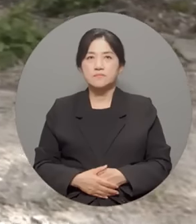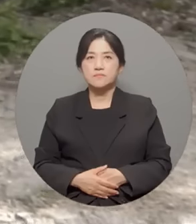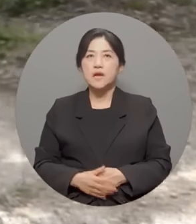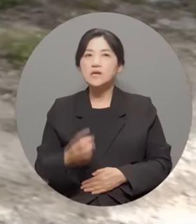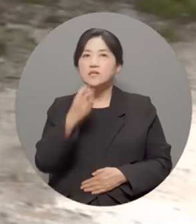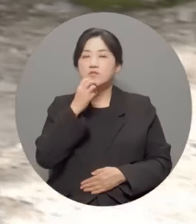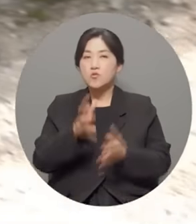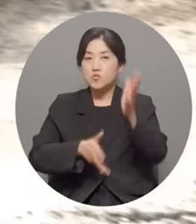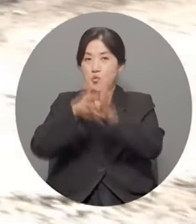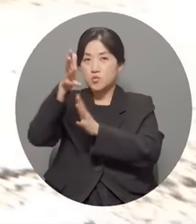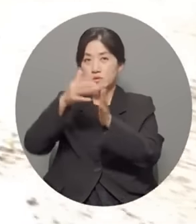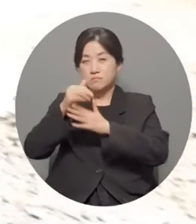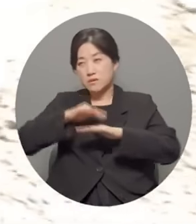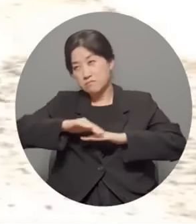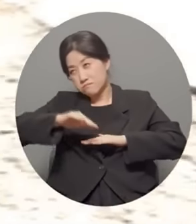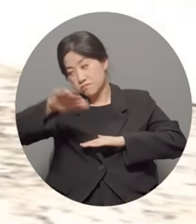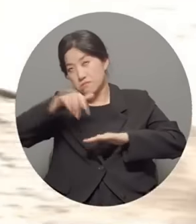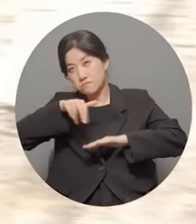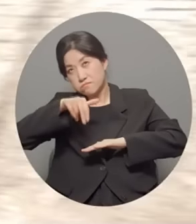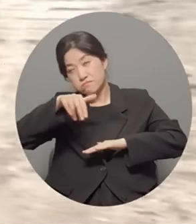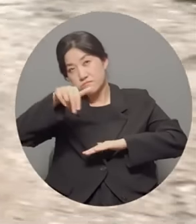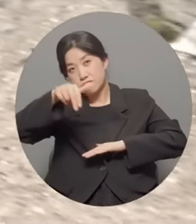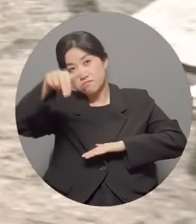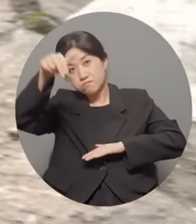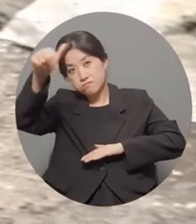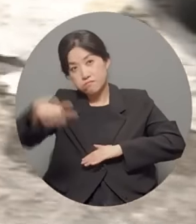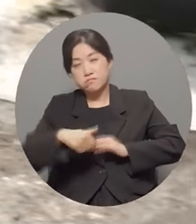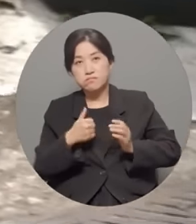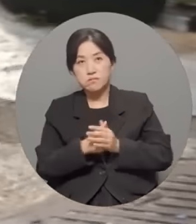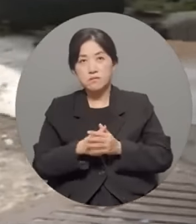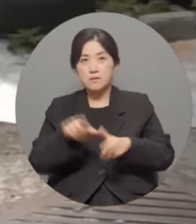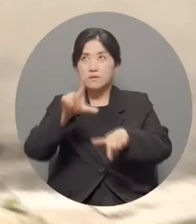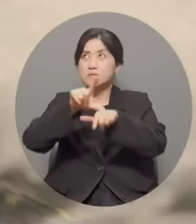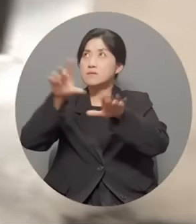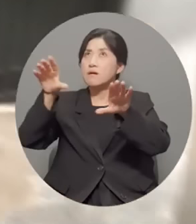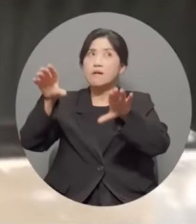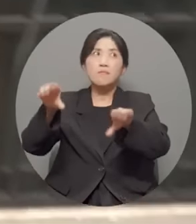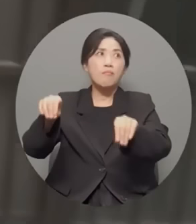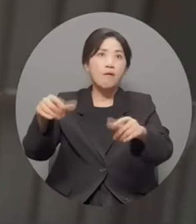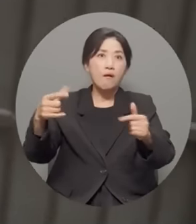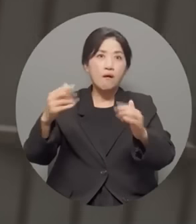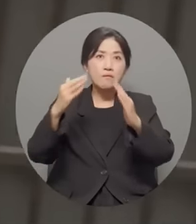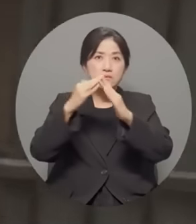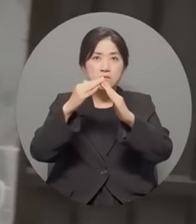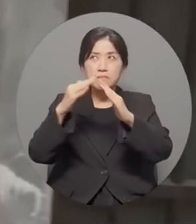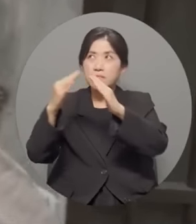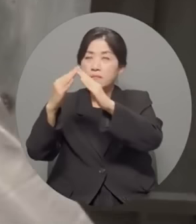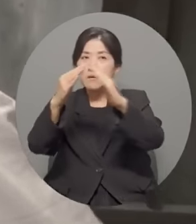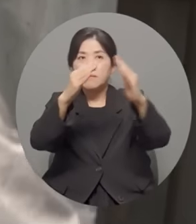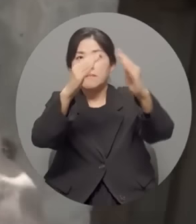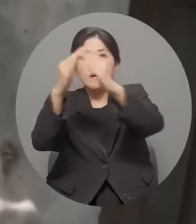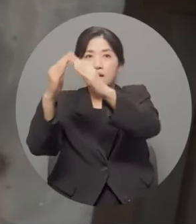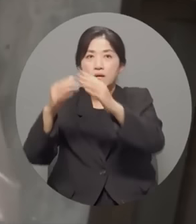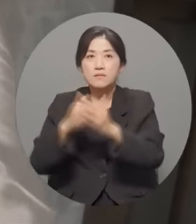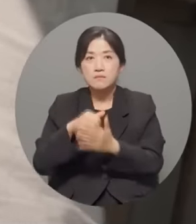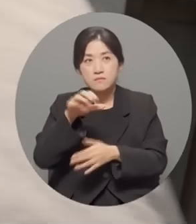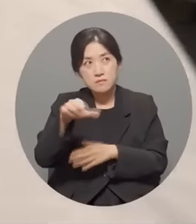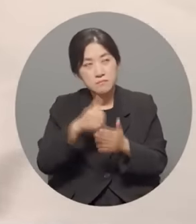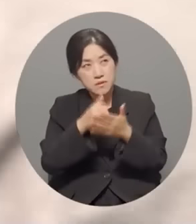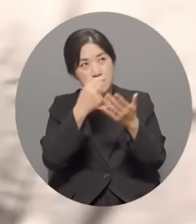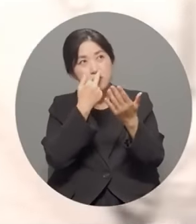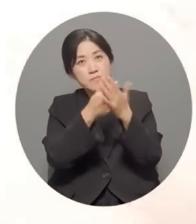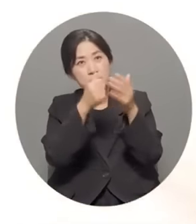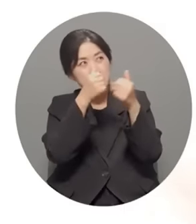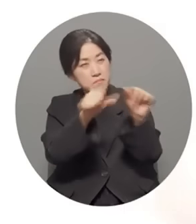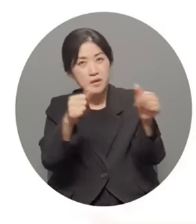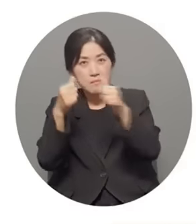서울 도심 속 비탈길을 따라 언덕을 오르자 마치 시간이 멈춘 듯한 집들이 나타납니다. 집집마다 깨진 창문